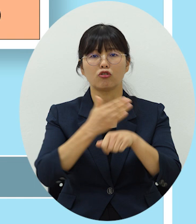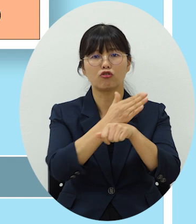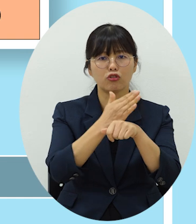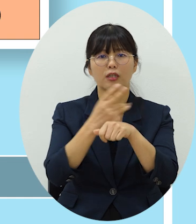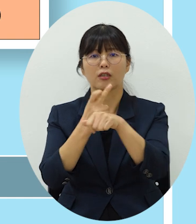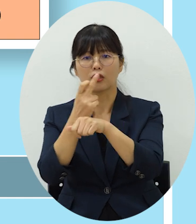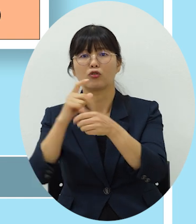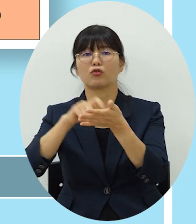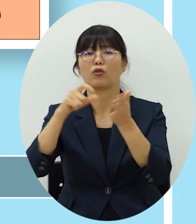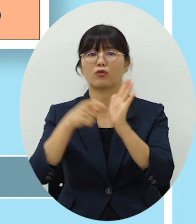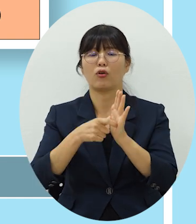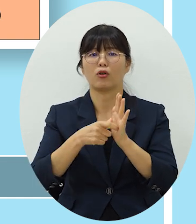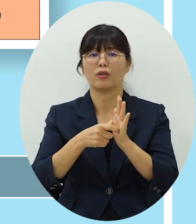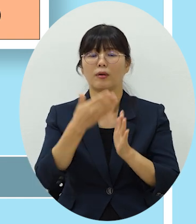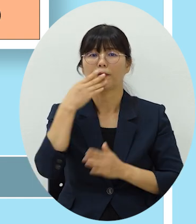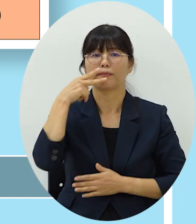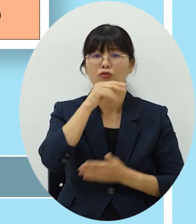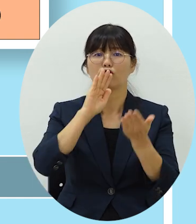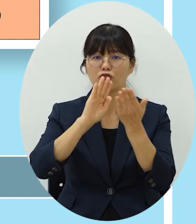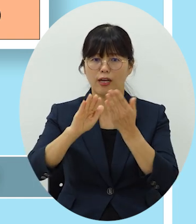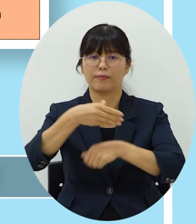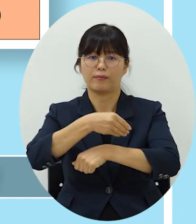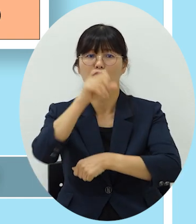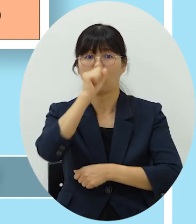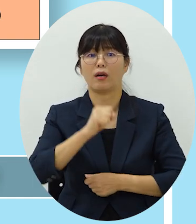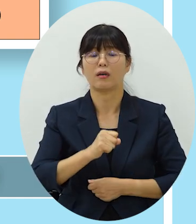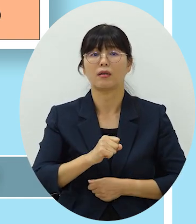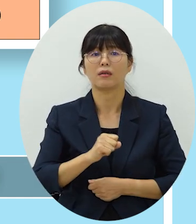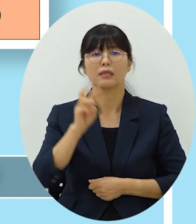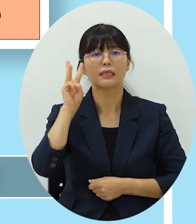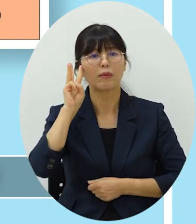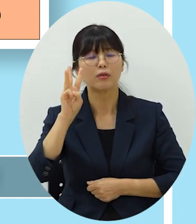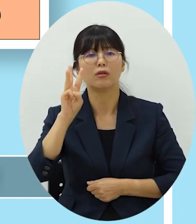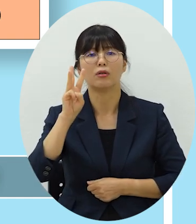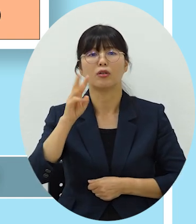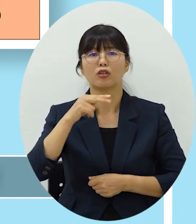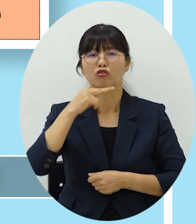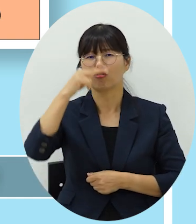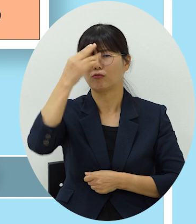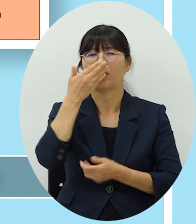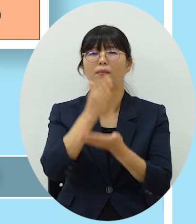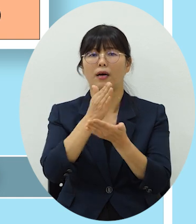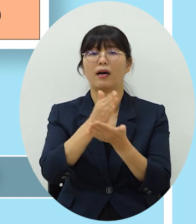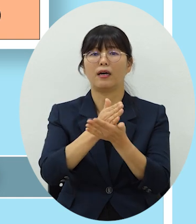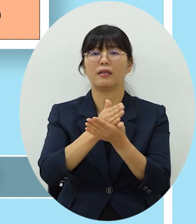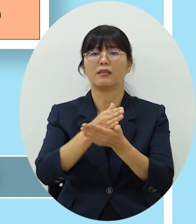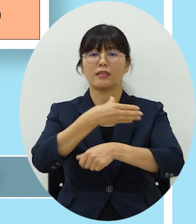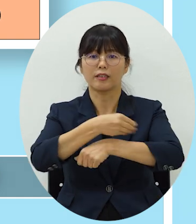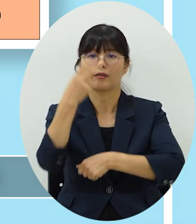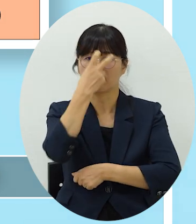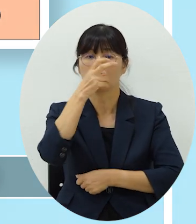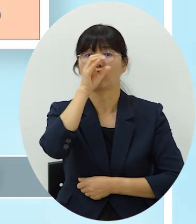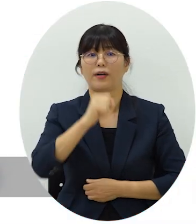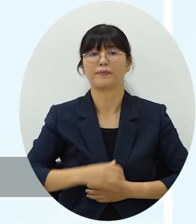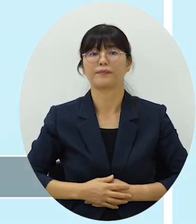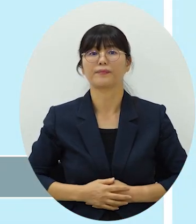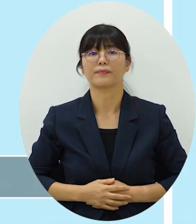9시간에서 12시간 정도 금식 후 시행해야 하며 최소 3일간 술을 마시지 않은 상태에서 검사하는 것이